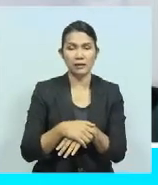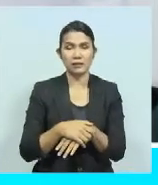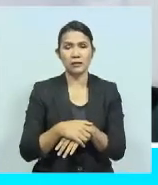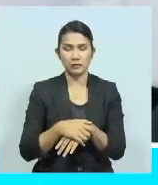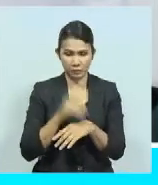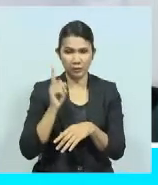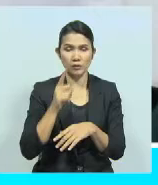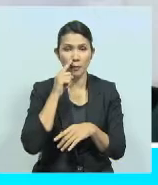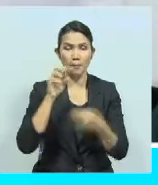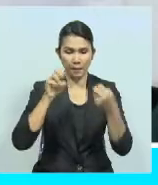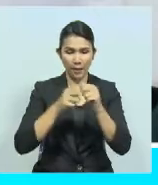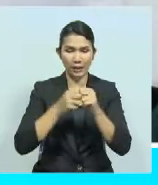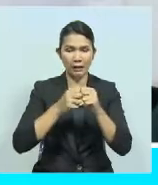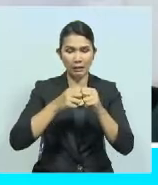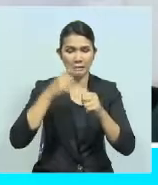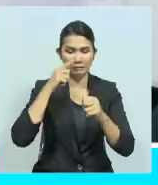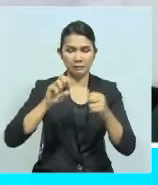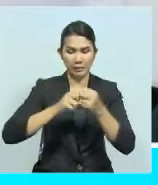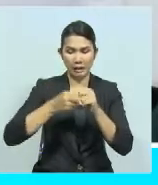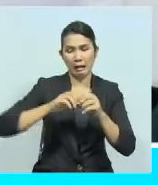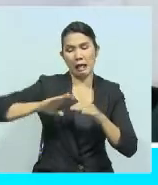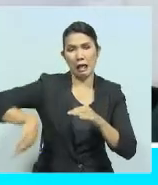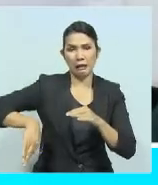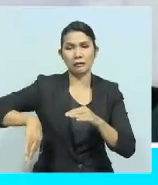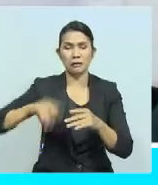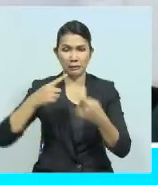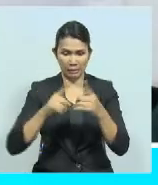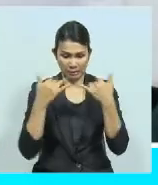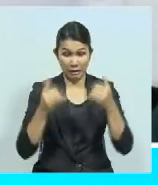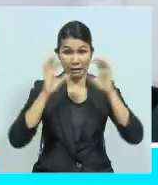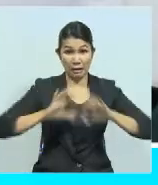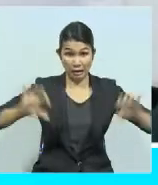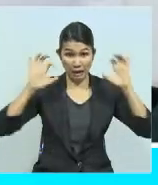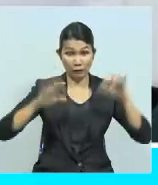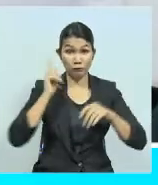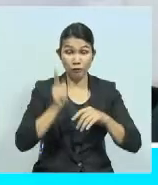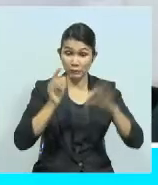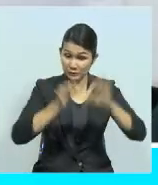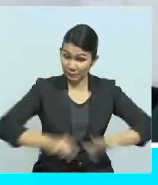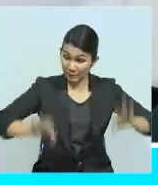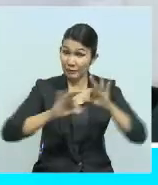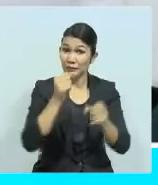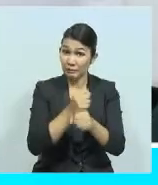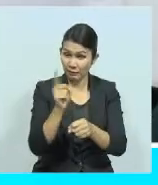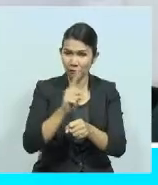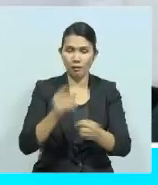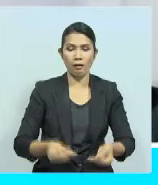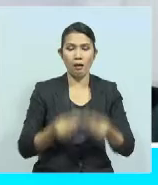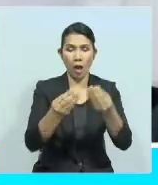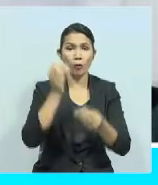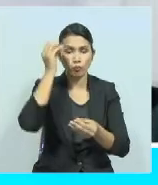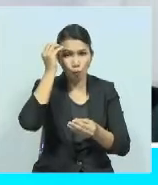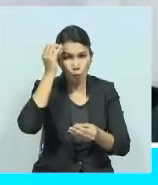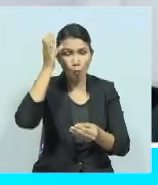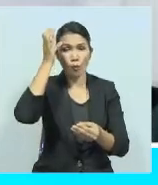แล้วมันก็คงจะเป็นการแก้ปัญหาปลายเหตุหมอคิดว่าสิ่งสำคัญที่ภาครัฐควรจะทำเนี่ยก็คือการให้ความรู้นะค